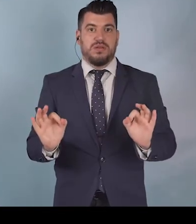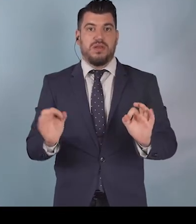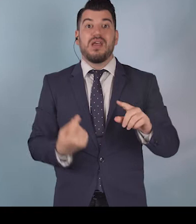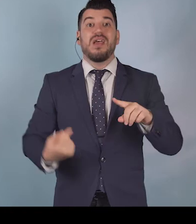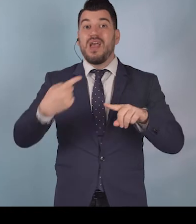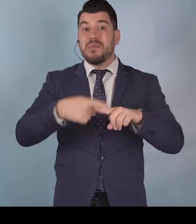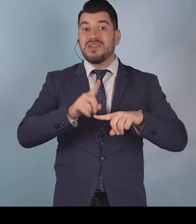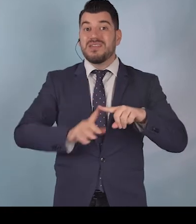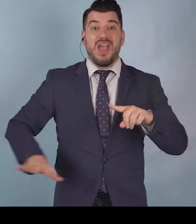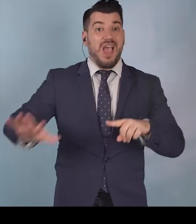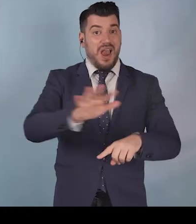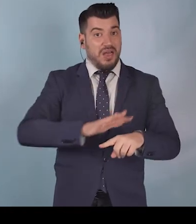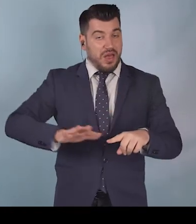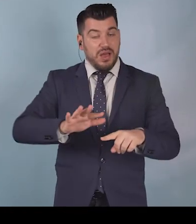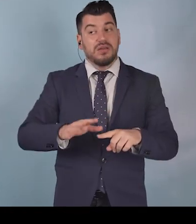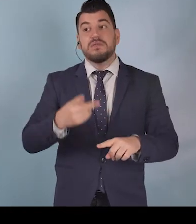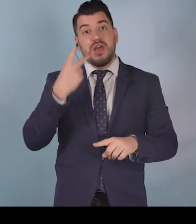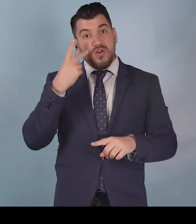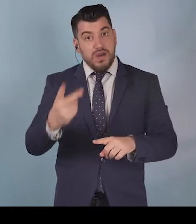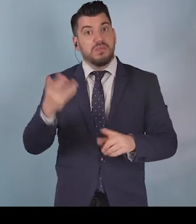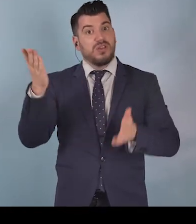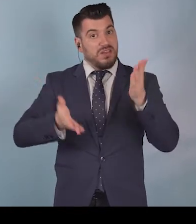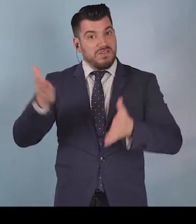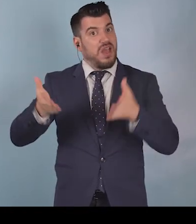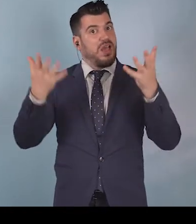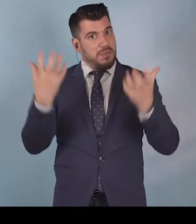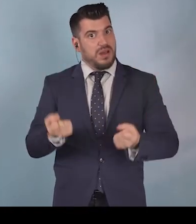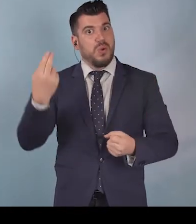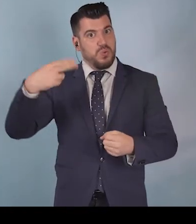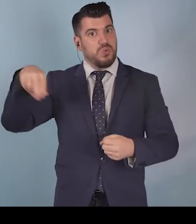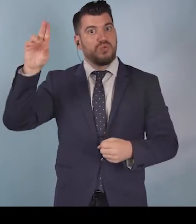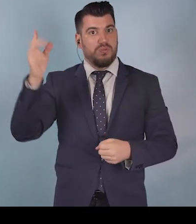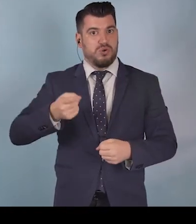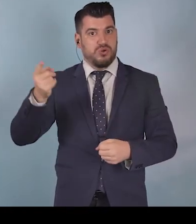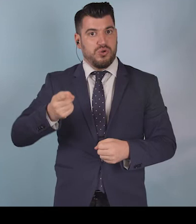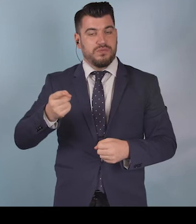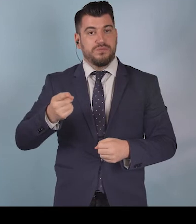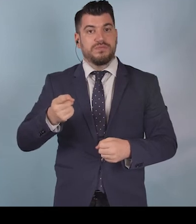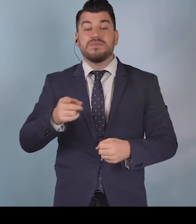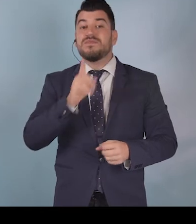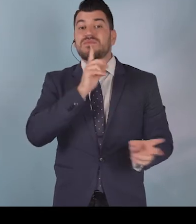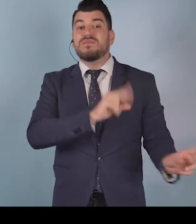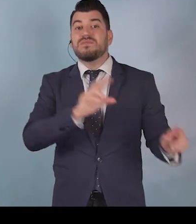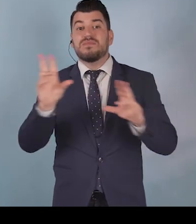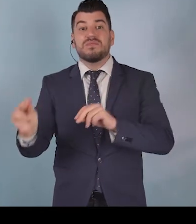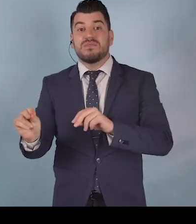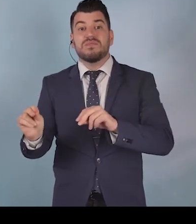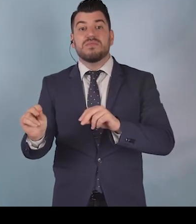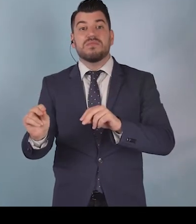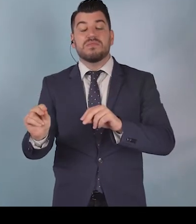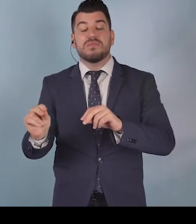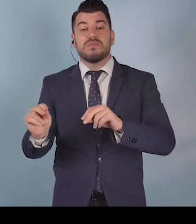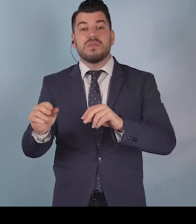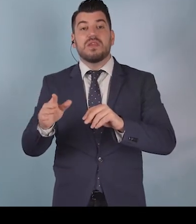η Ελλάδα, παρά αυτή τη δυσάρεστη κατάσταση, παρά το bullying, παρά τη θυματοποίηση των νέων ανθρώπων που είναι αυξημένη όπως σε όλη την Ευρώπη, την ίδια